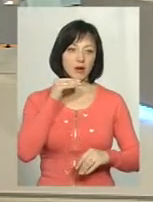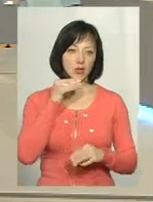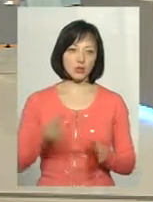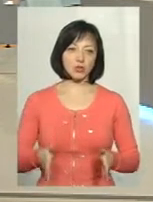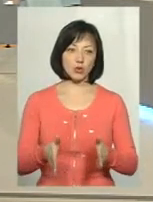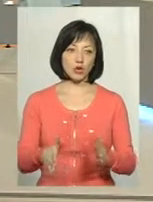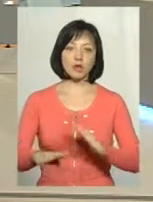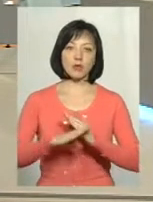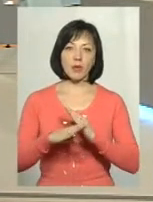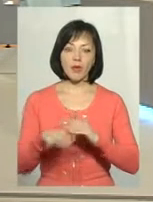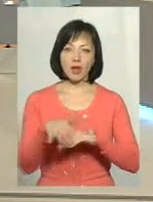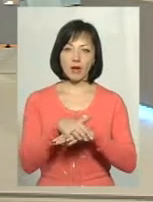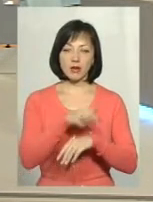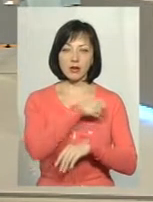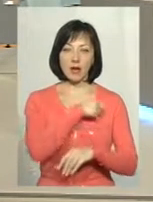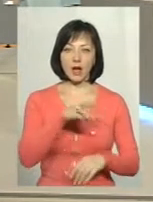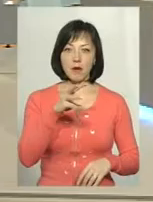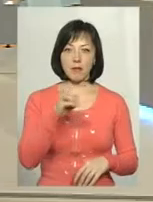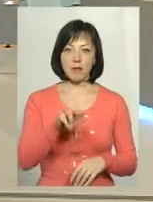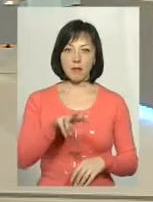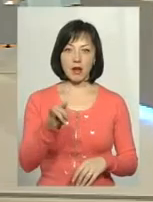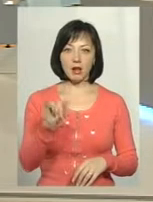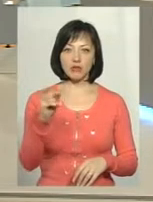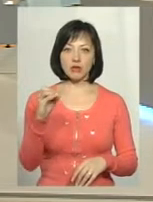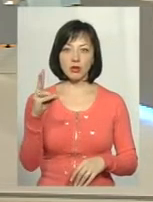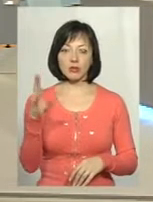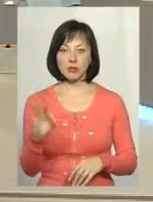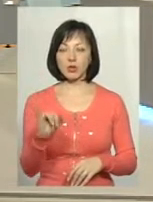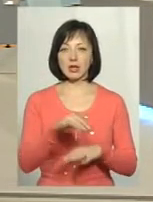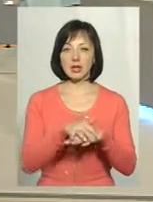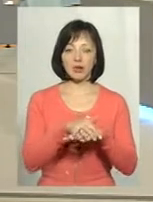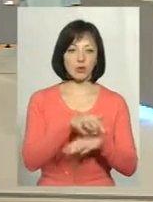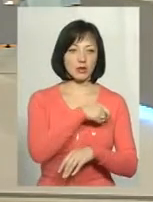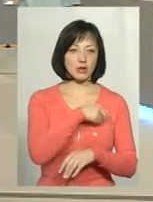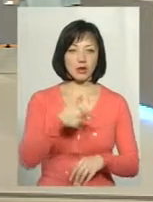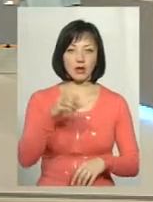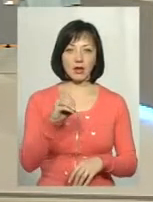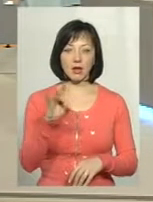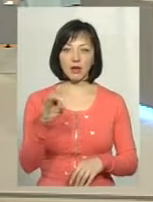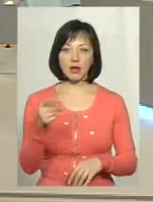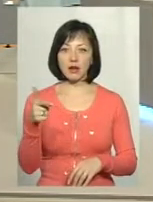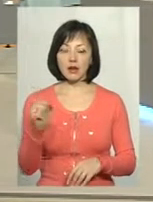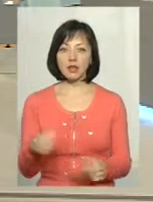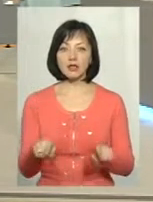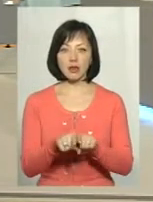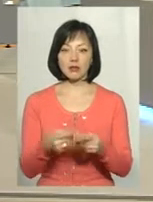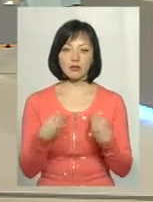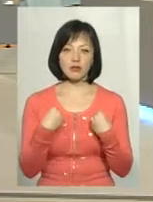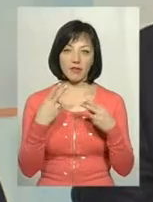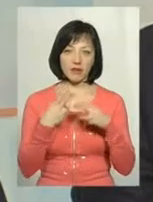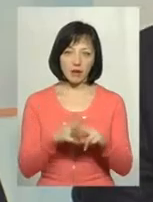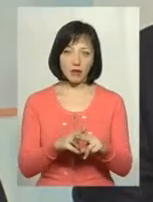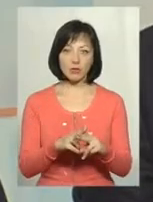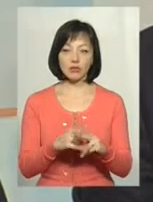і народний депутат Мельниченко Володимир Володимирович, і народний депутат Герега, також, який надавав нам техніку